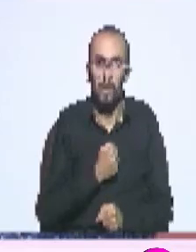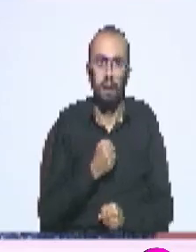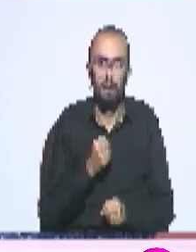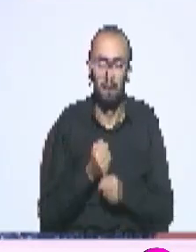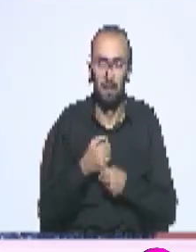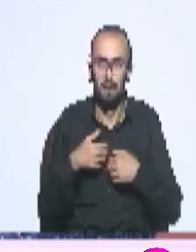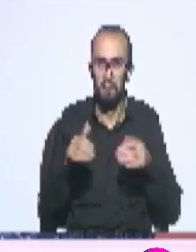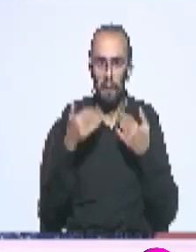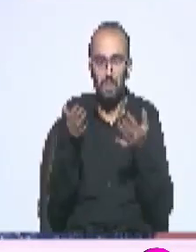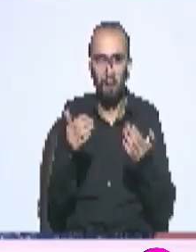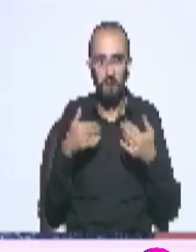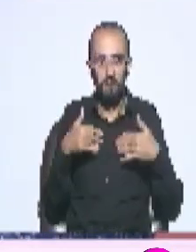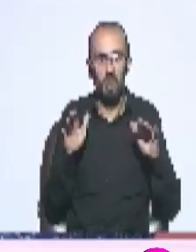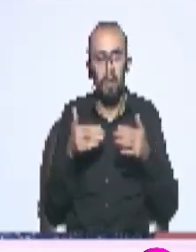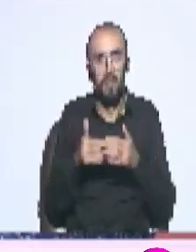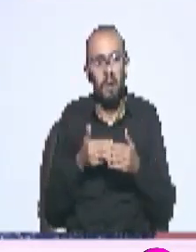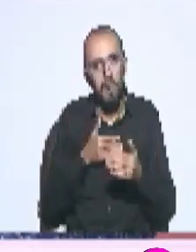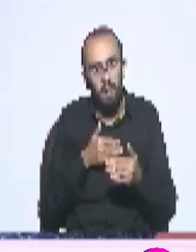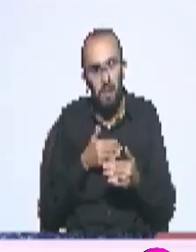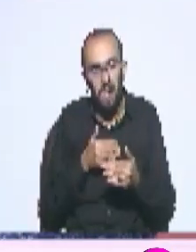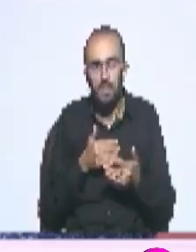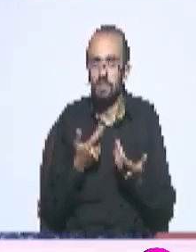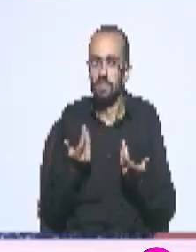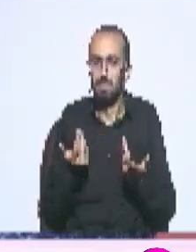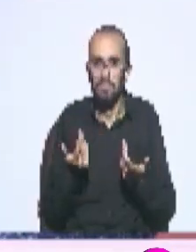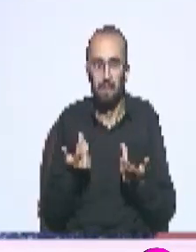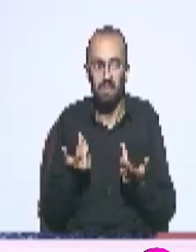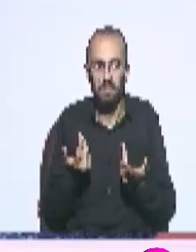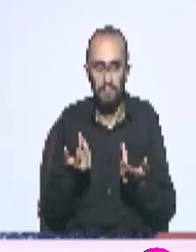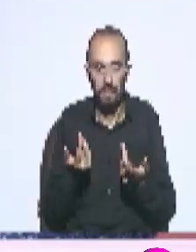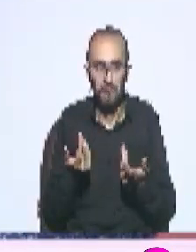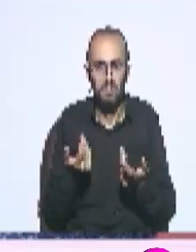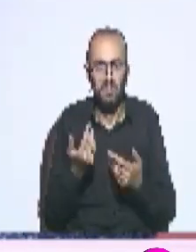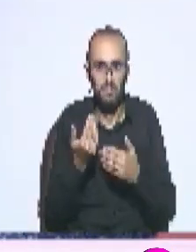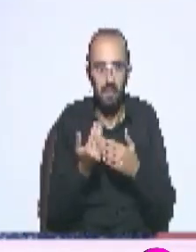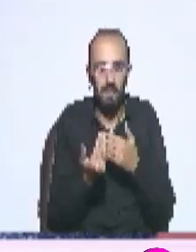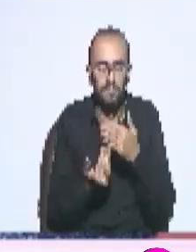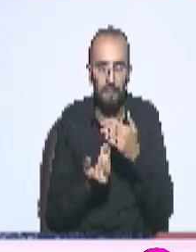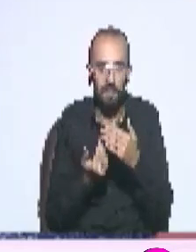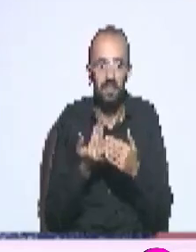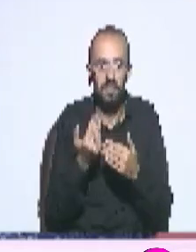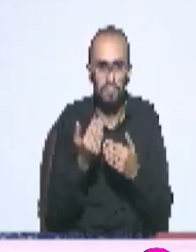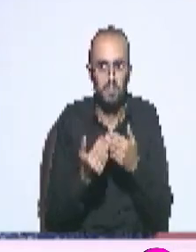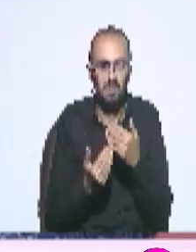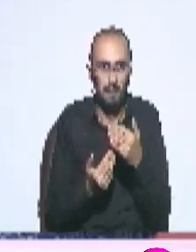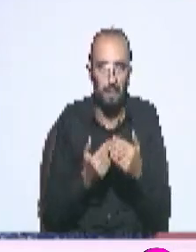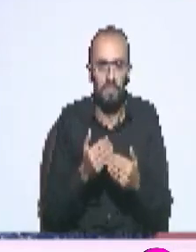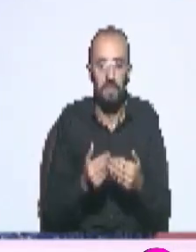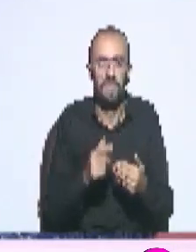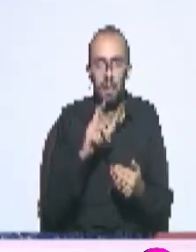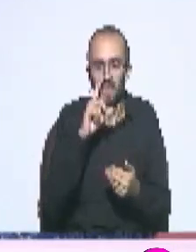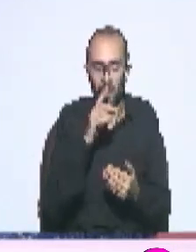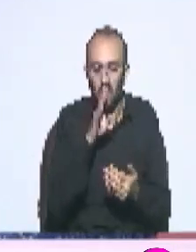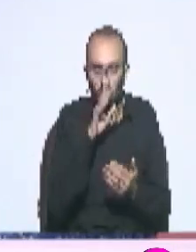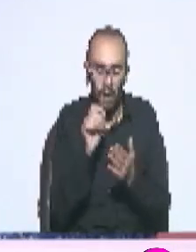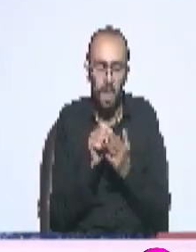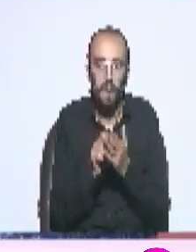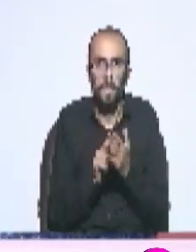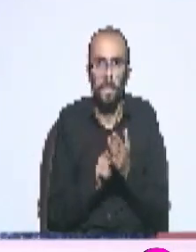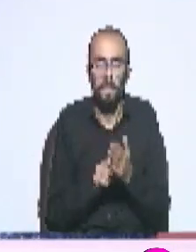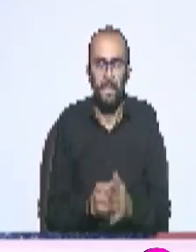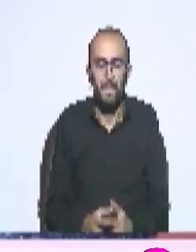بتبقى بتحصل من برايا احاول ان انا ابعد عنها وتجنبها وهكذا ابتدي اشتغل على نفسي وال الورقه والقلم